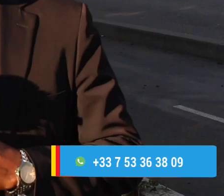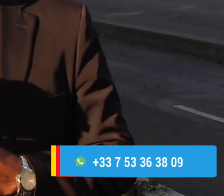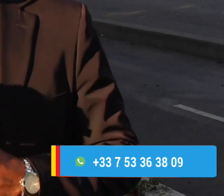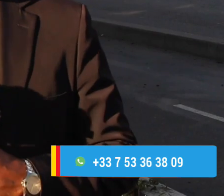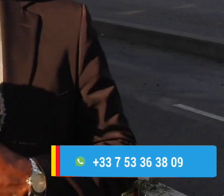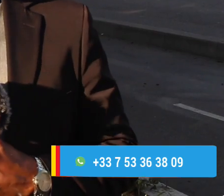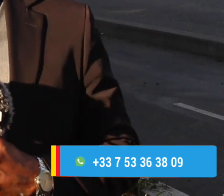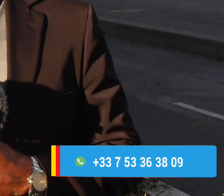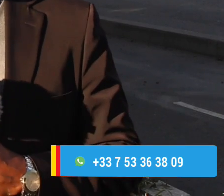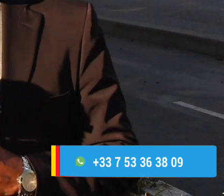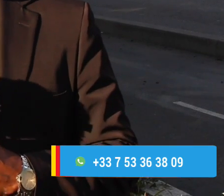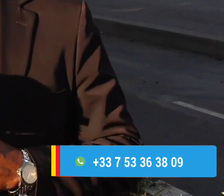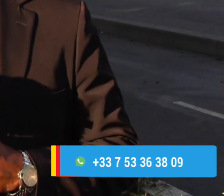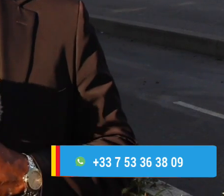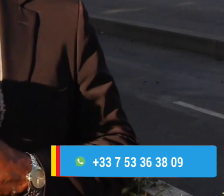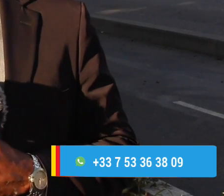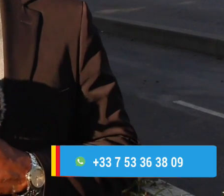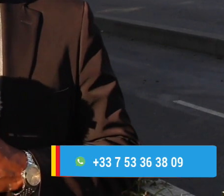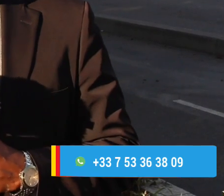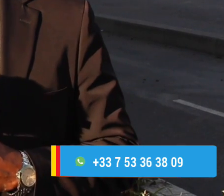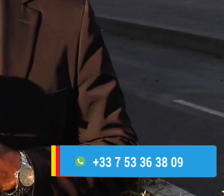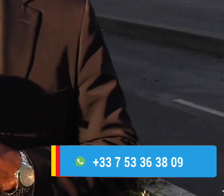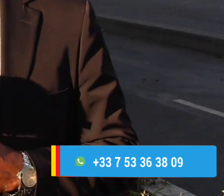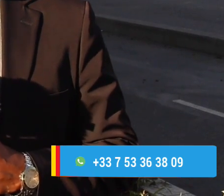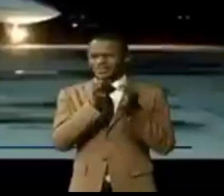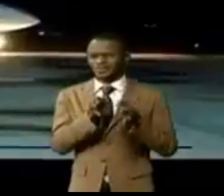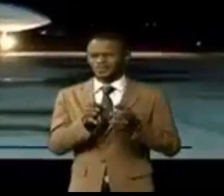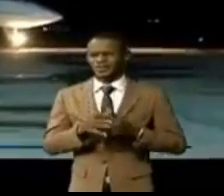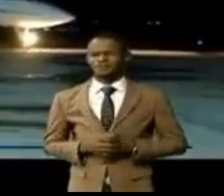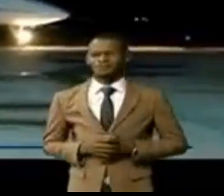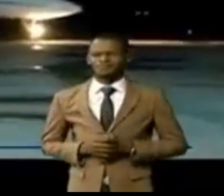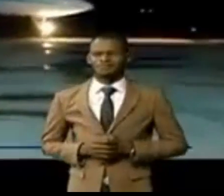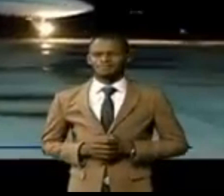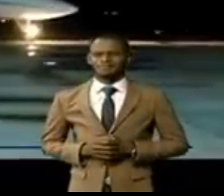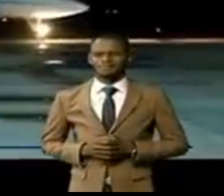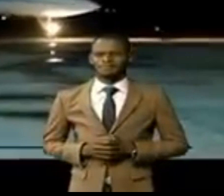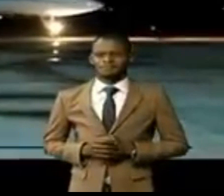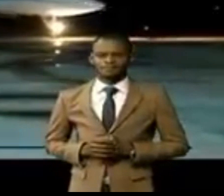ans. Donc restez connectés sur Club Bois Original, on revient tout de suite.